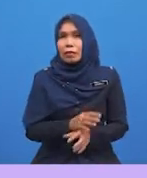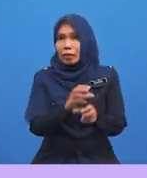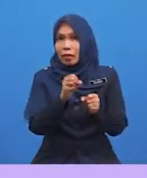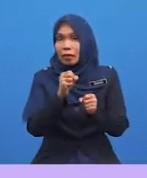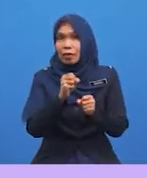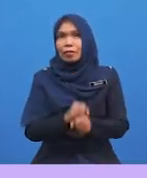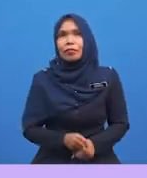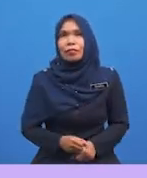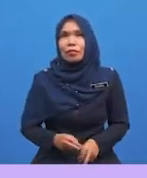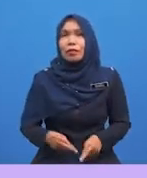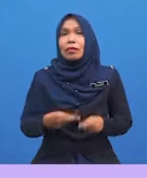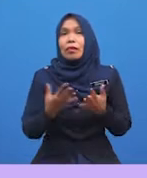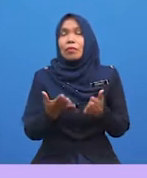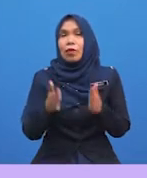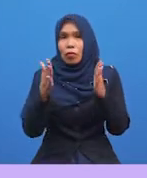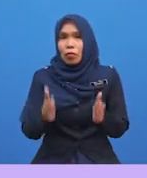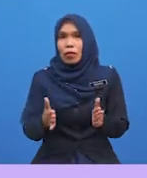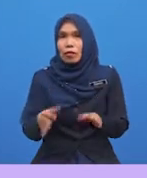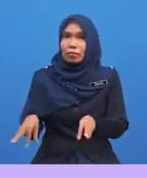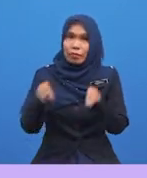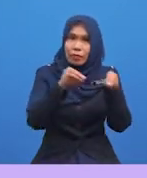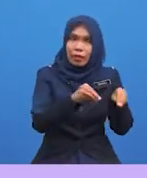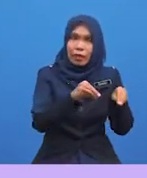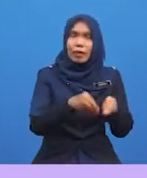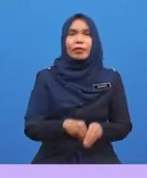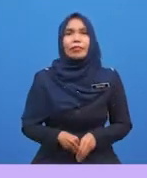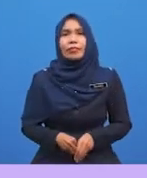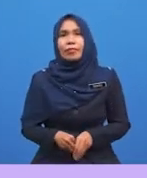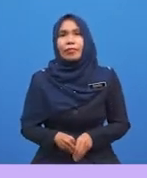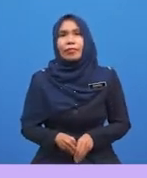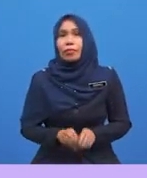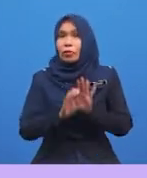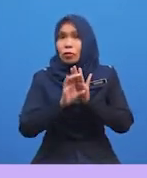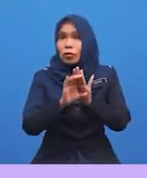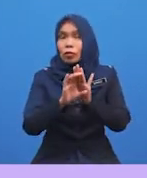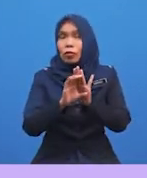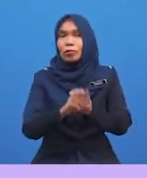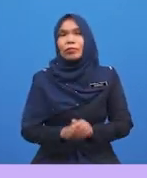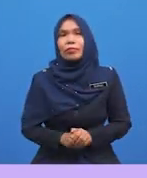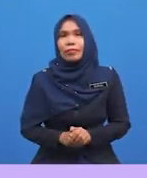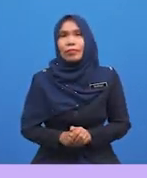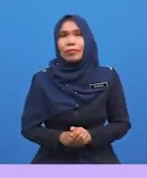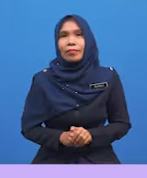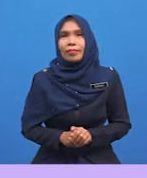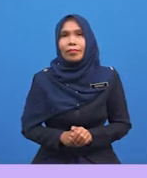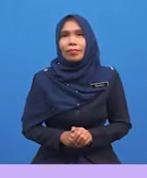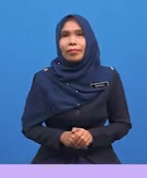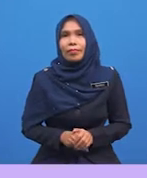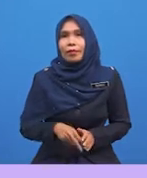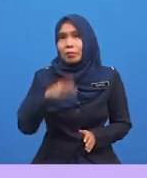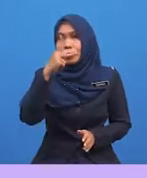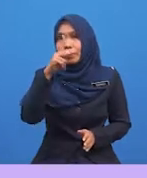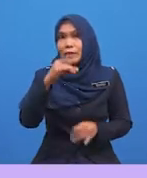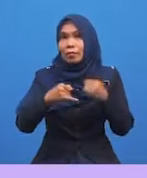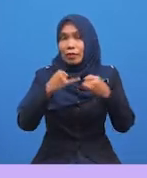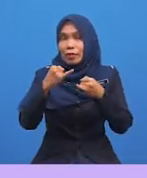kawasan tersebut. Contohnya, perpindahan pusat pentadbiran Persekutuan ke Putrajaya